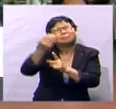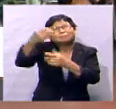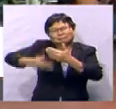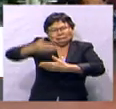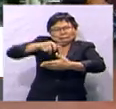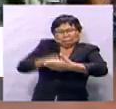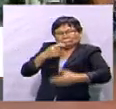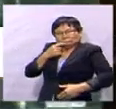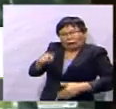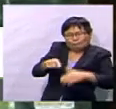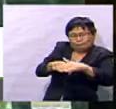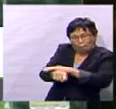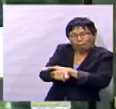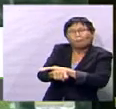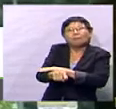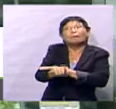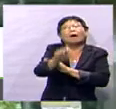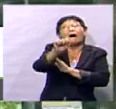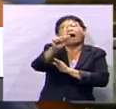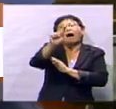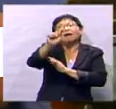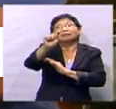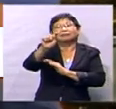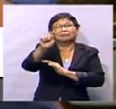dalang yang mengarahkan pembunuhan Altantuya.